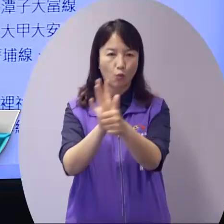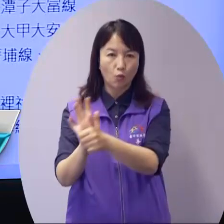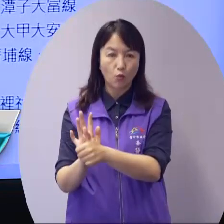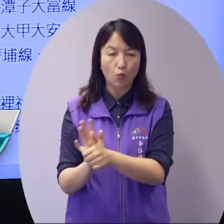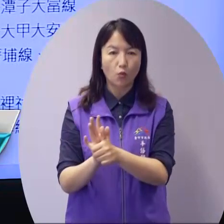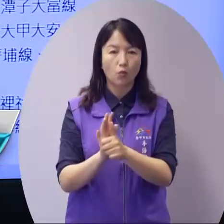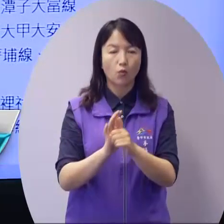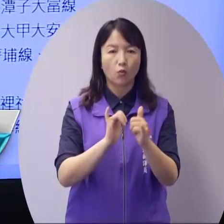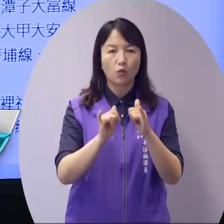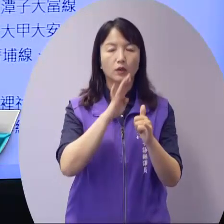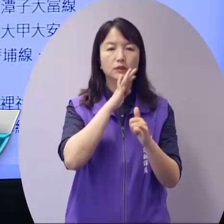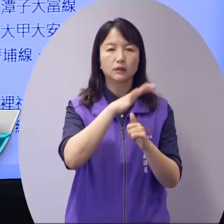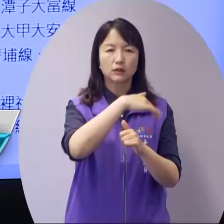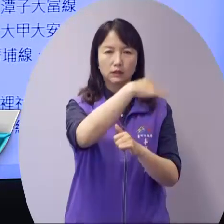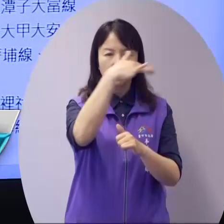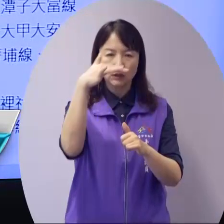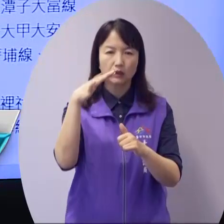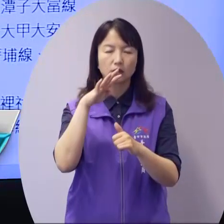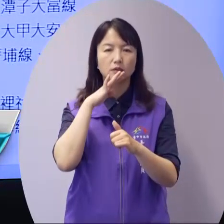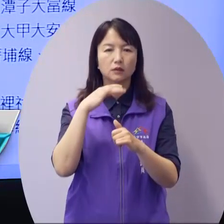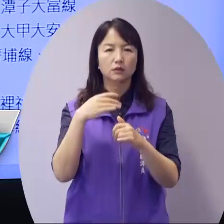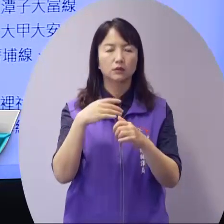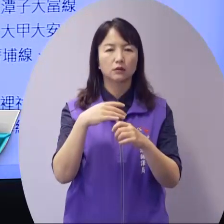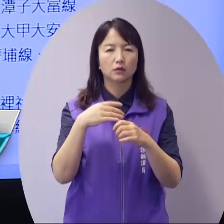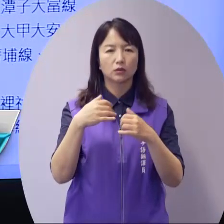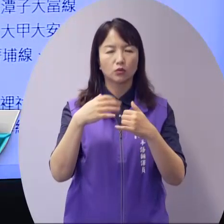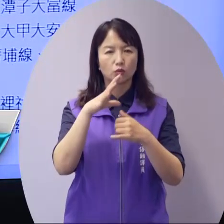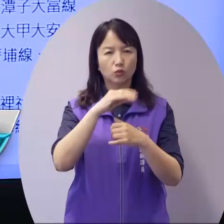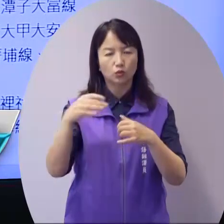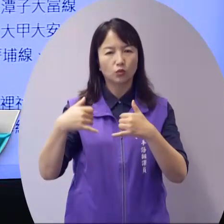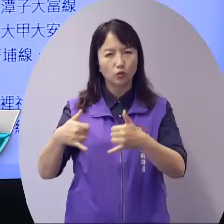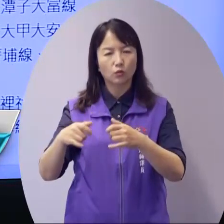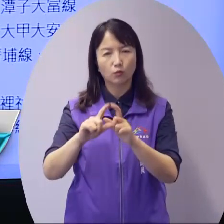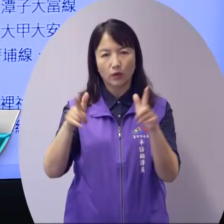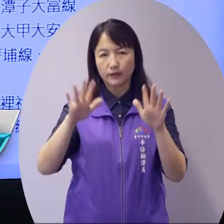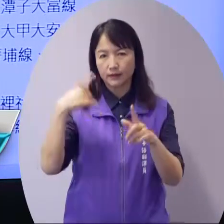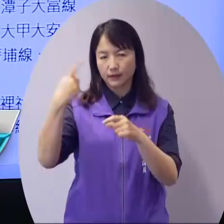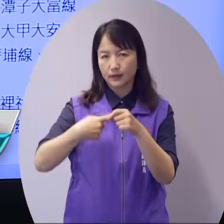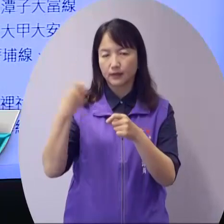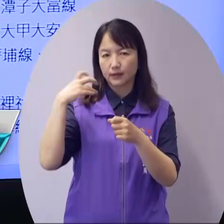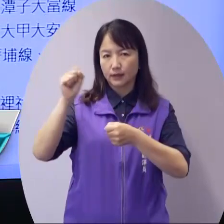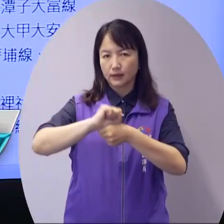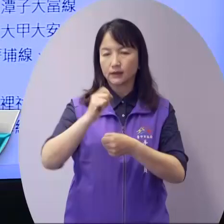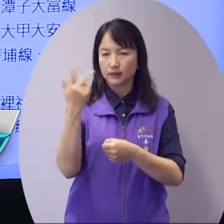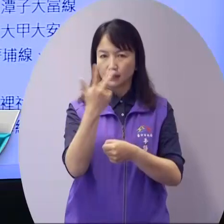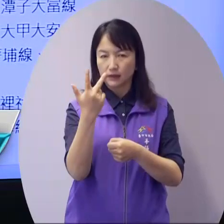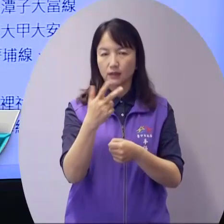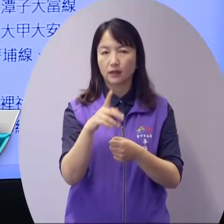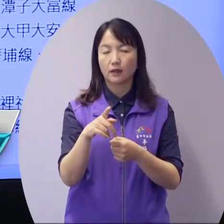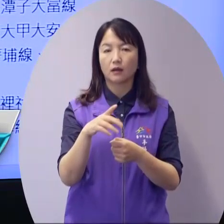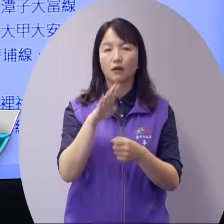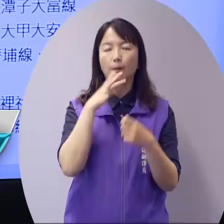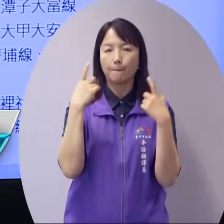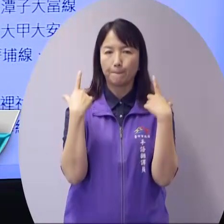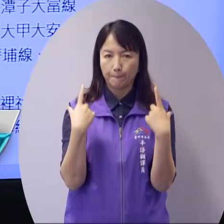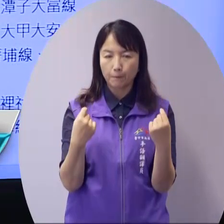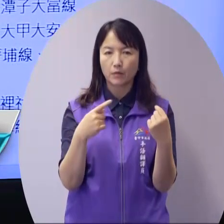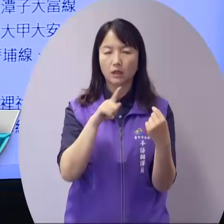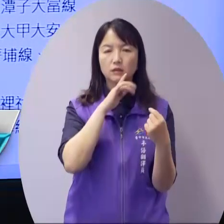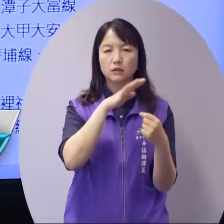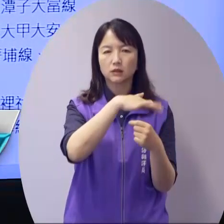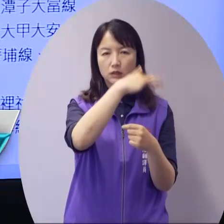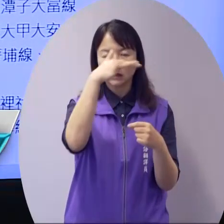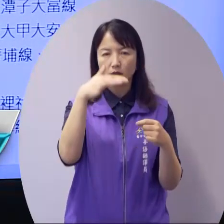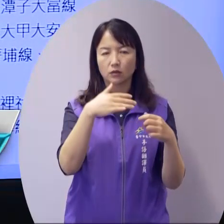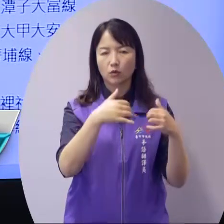这些3城区、屯区，那今年我们另外再加7条路线，除了把部分的这个